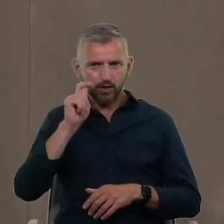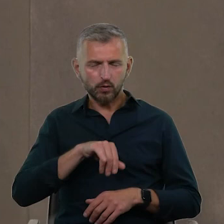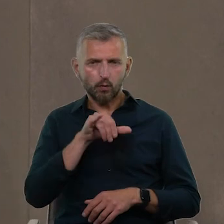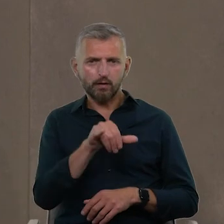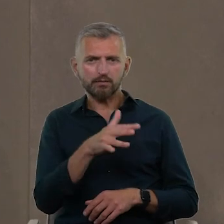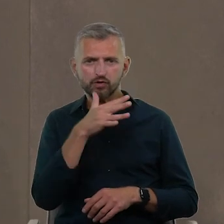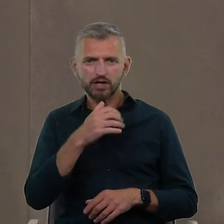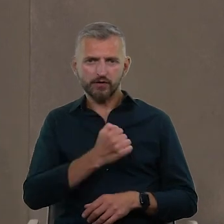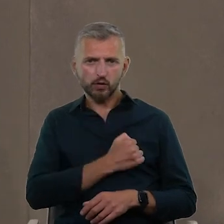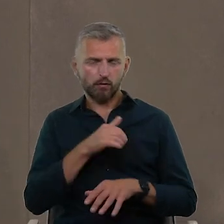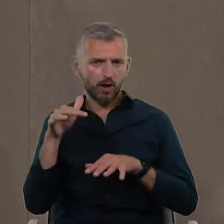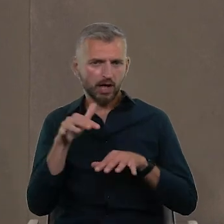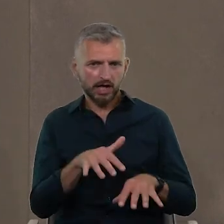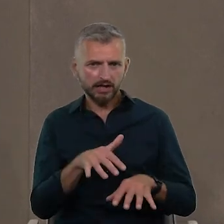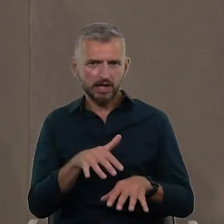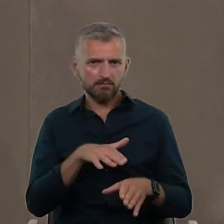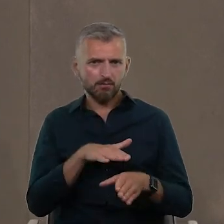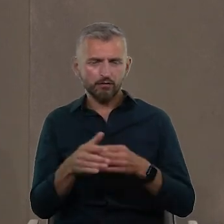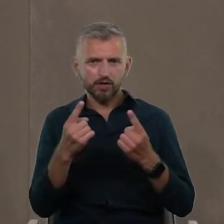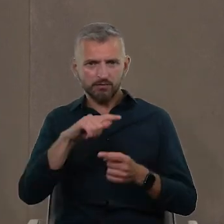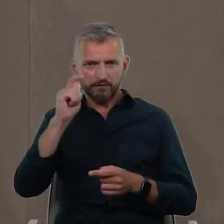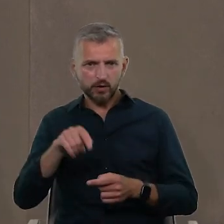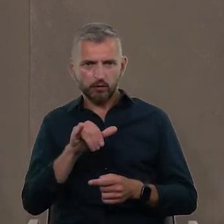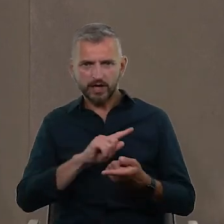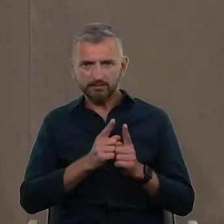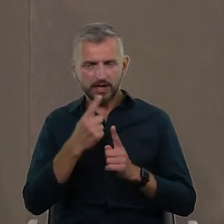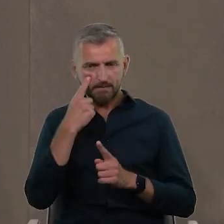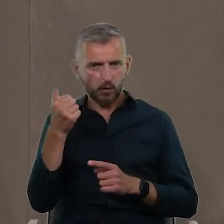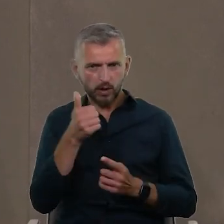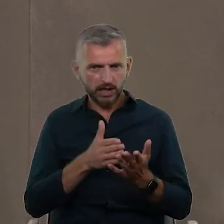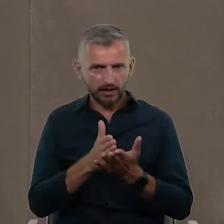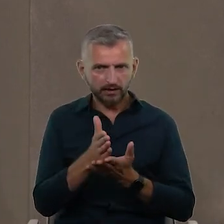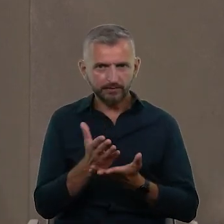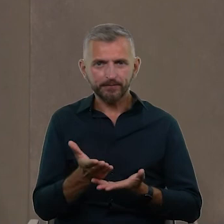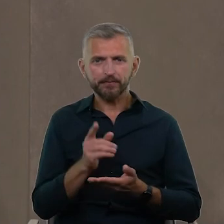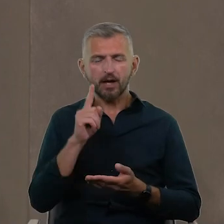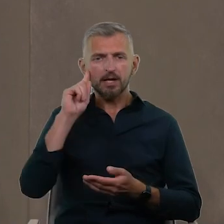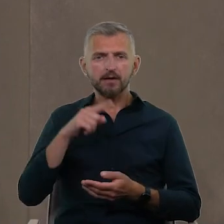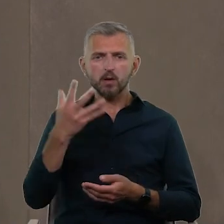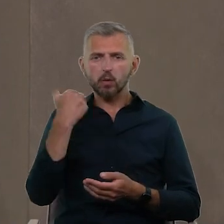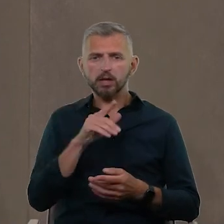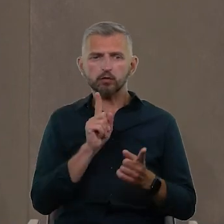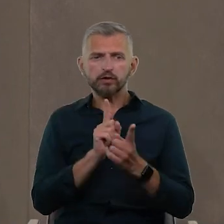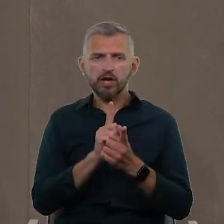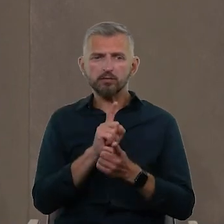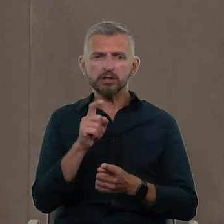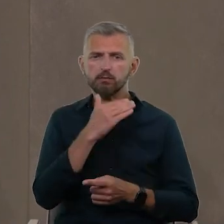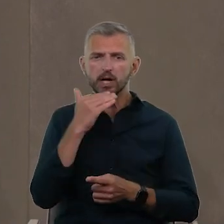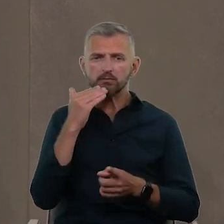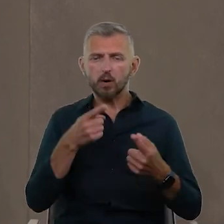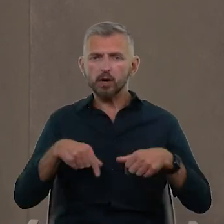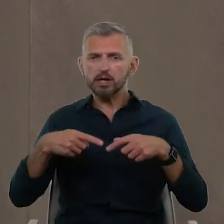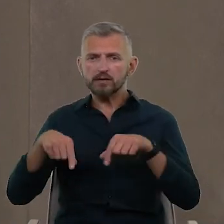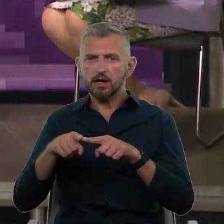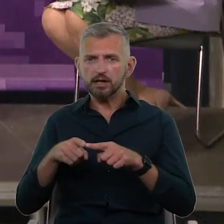такої військової агресії, повномасштабної війни теж змінились, де пріоритети. Але, знаєте, коли ми зустрічаємося з багатьма